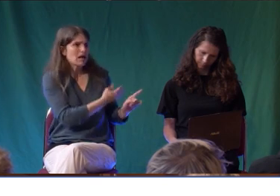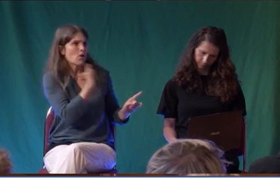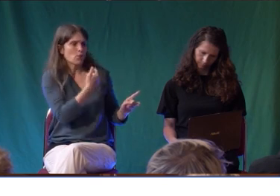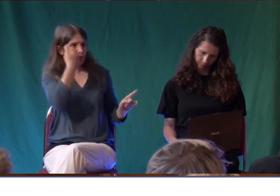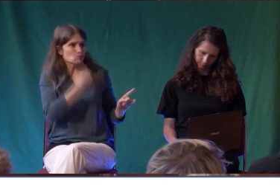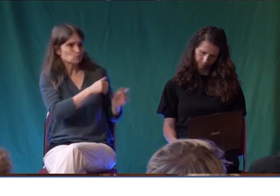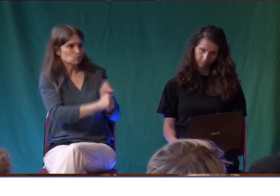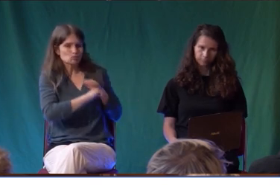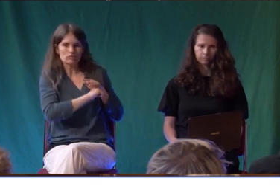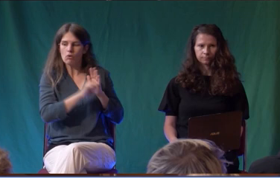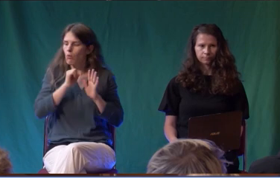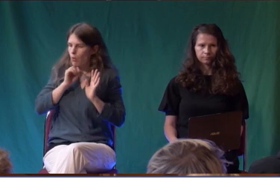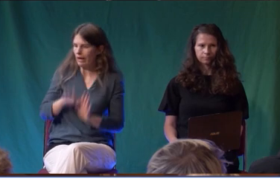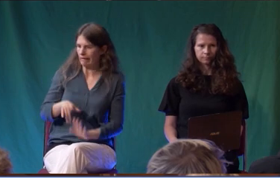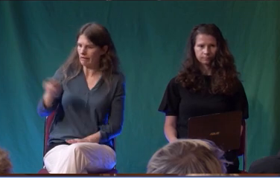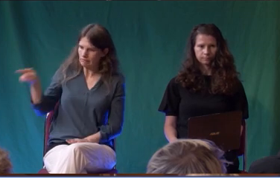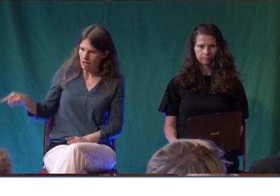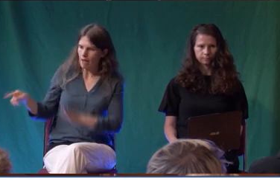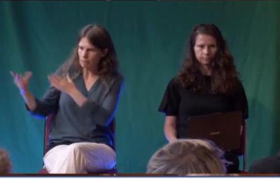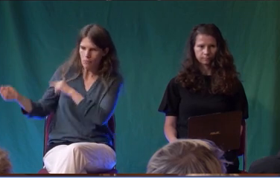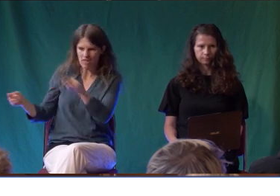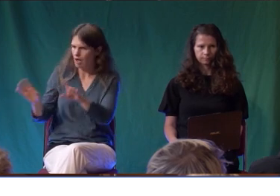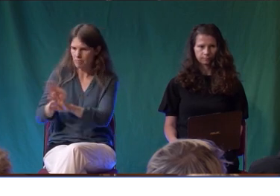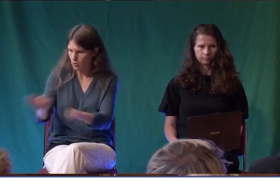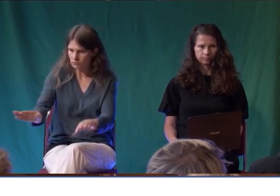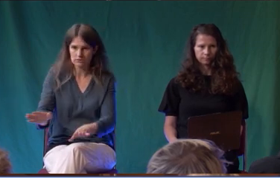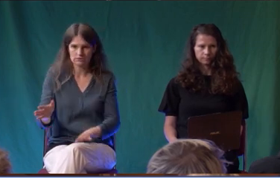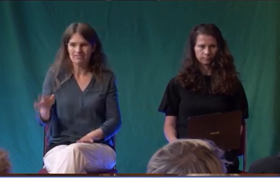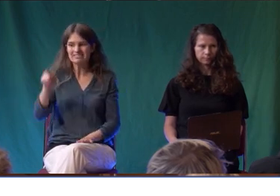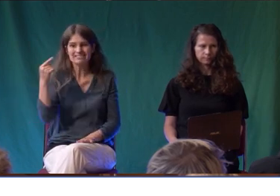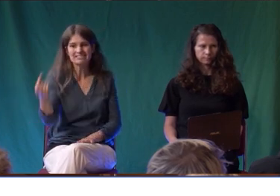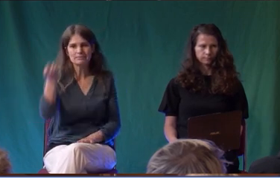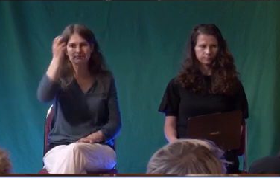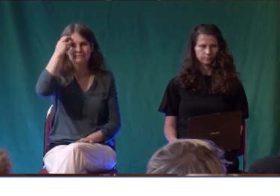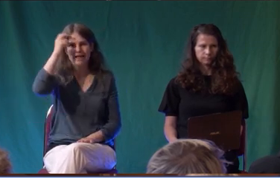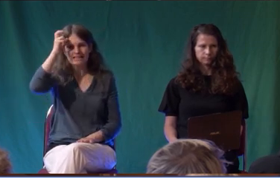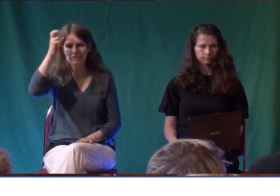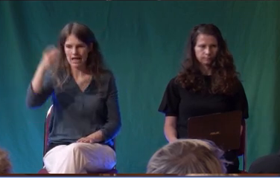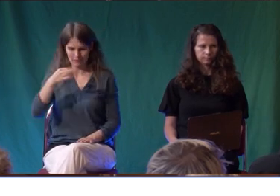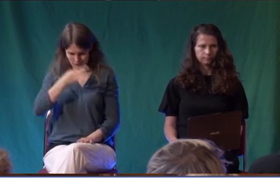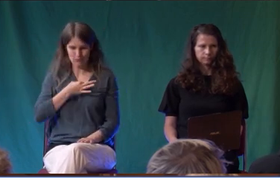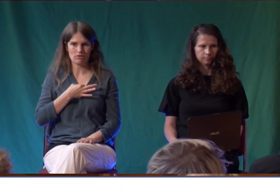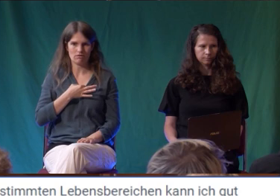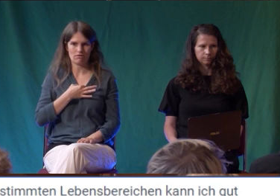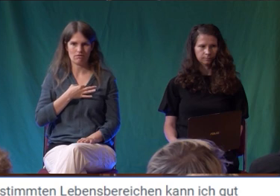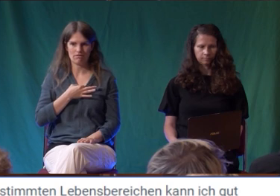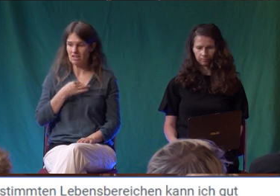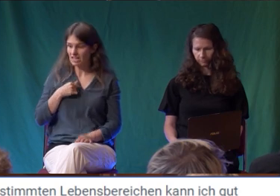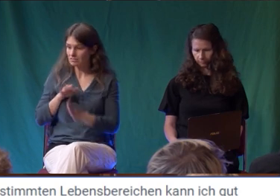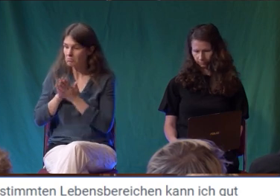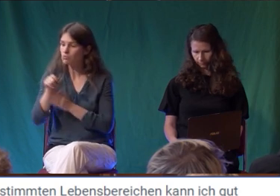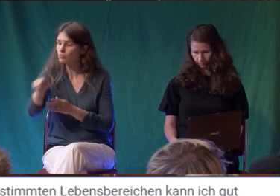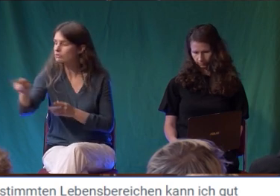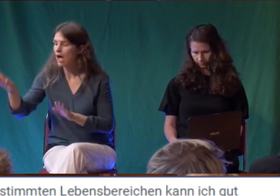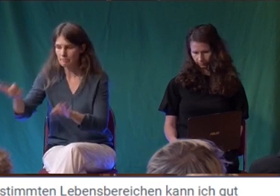dann soll das eben auch so akzeptiert werden weil die Eltern sind die Experten für ihre eigene Familie und wissen am besten wann